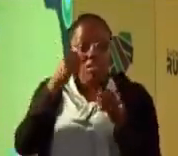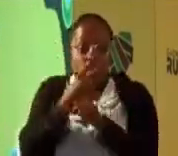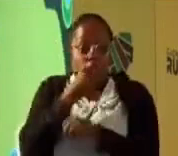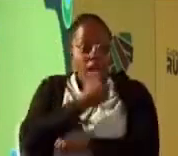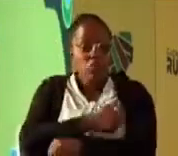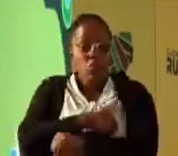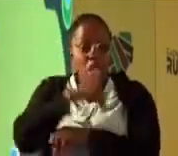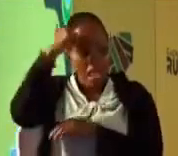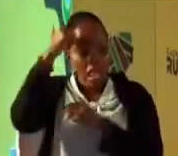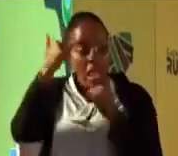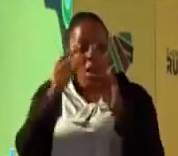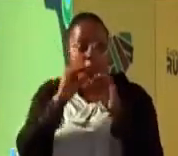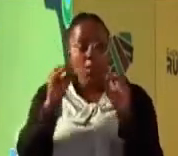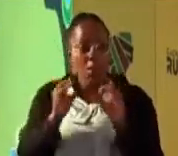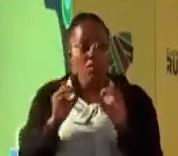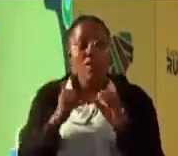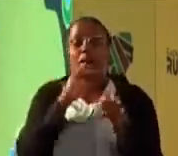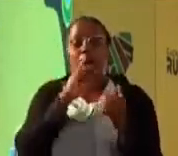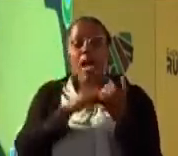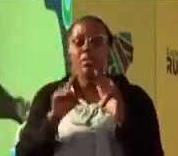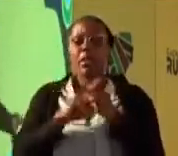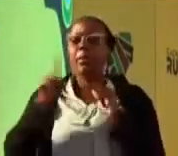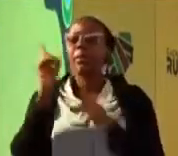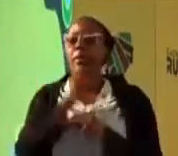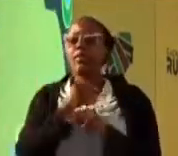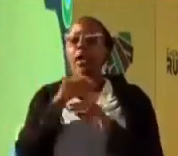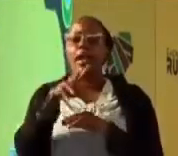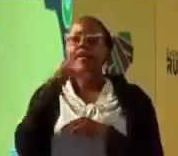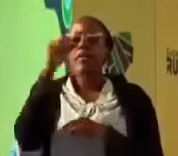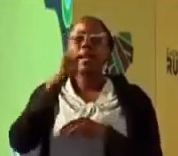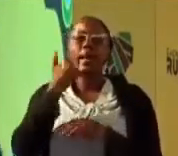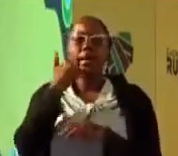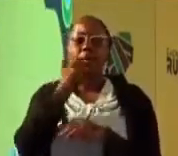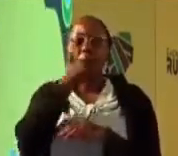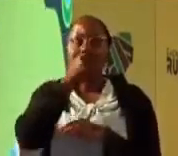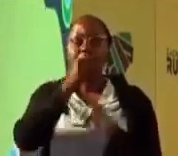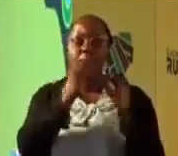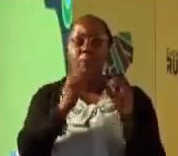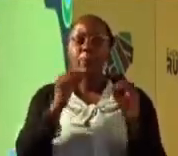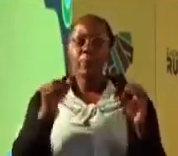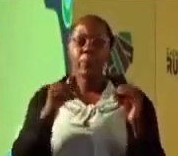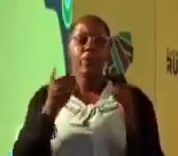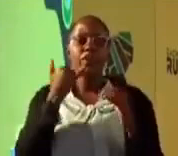secondary. Mwanaume ndio huyo ametoroka. Haonekani hata simu hakuna.